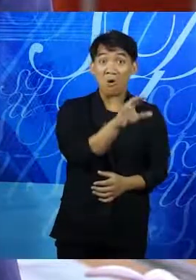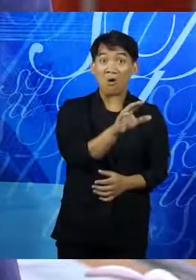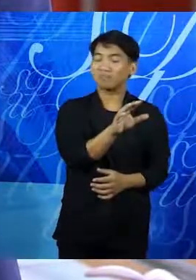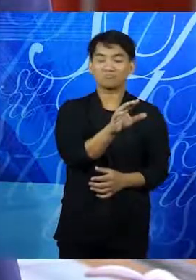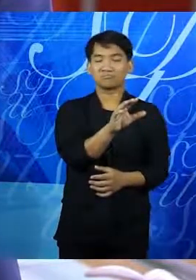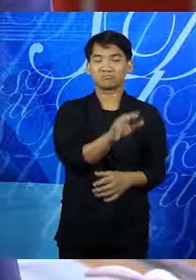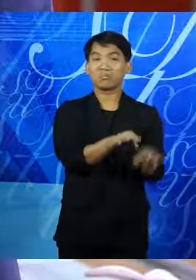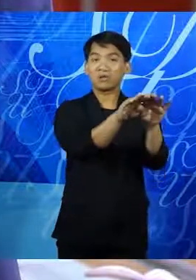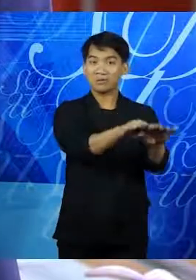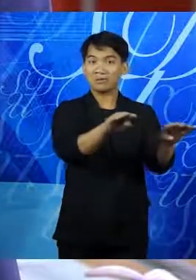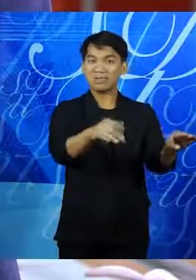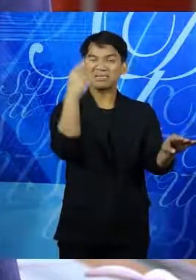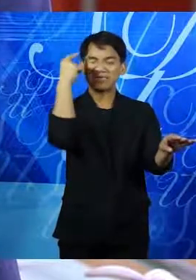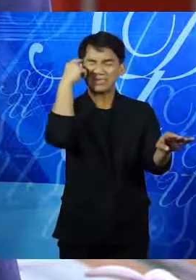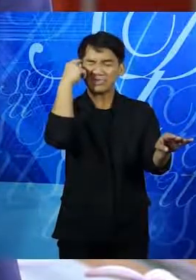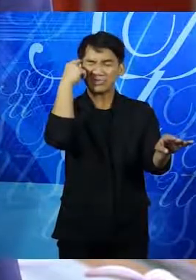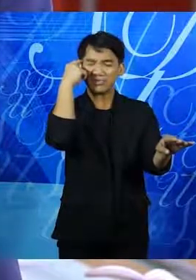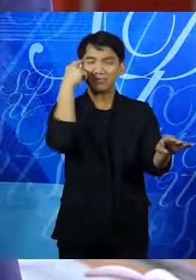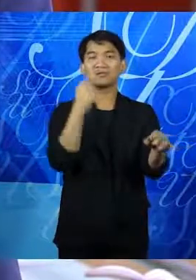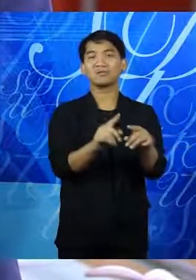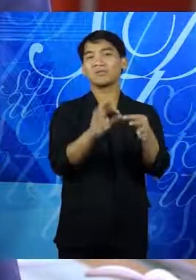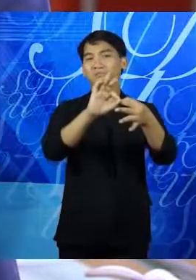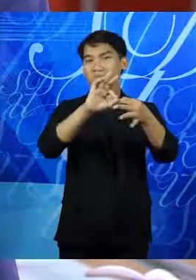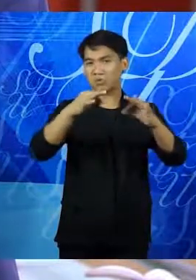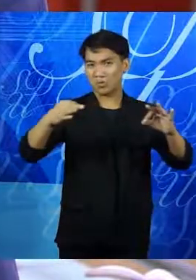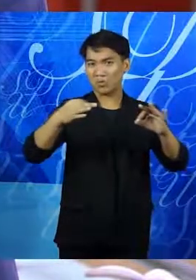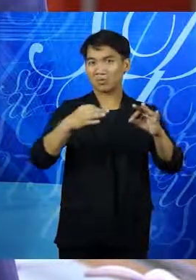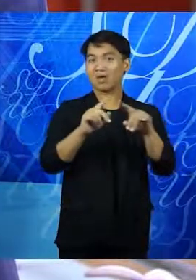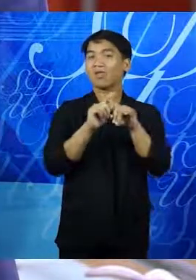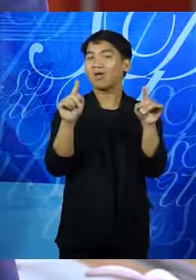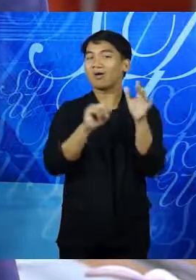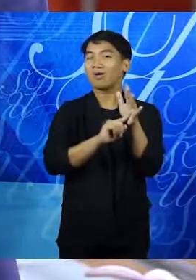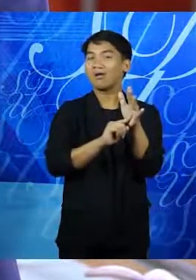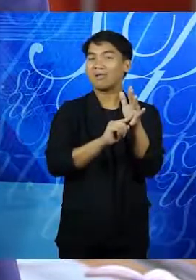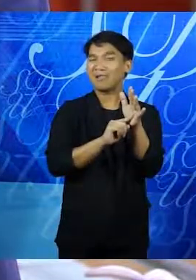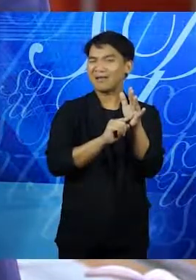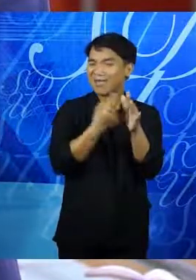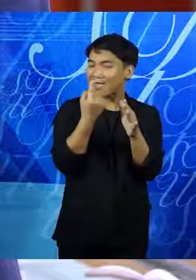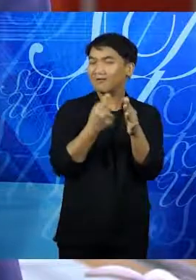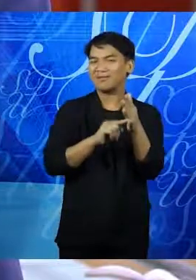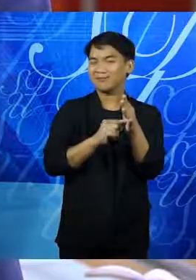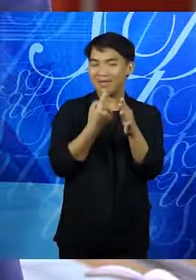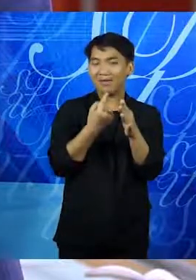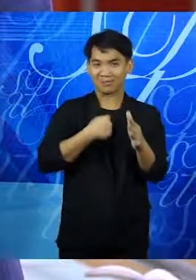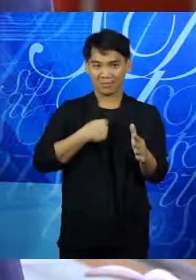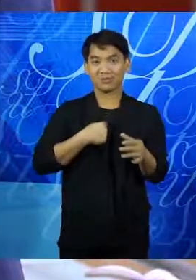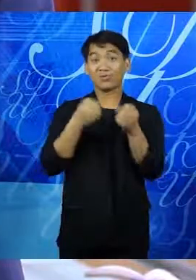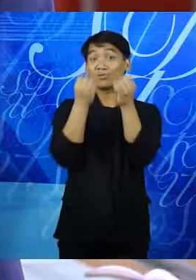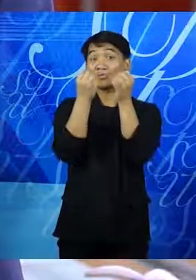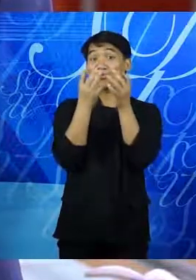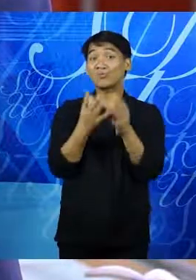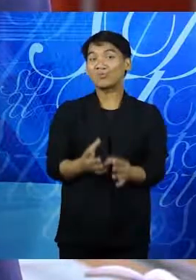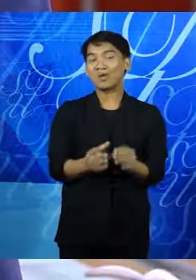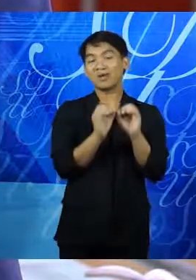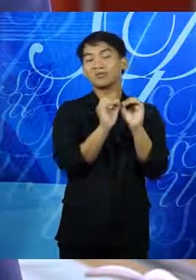จะต้องเป็นผู้ที่เริ่มต้นที่จะสร้างโดยในระยะแรกๆเนี่ยนะคะเราจะทำให้เด็กเห็นว่าการเริ่มต้นที่จะ